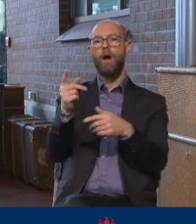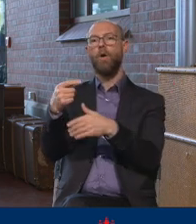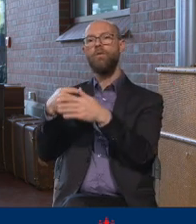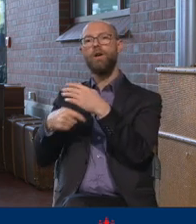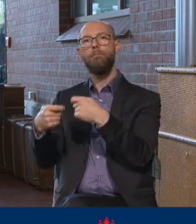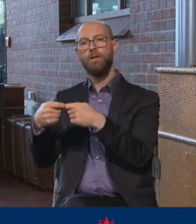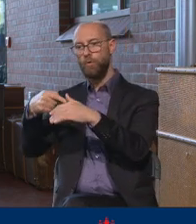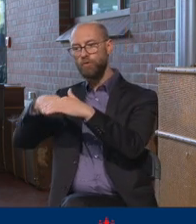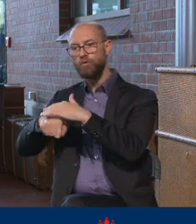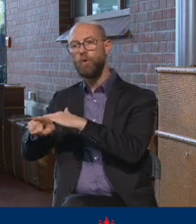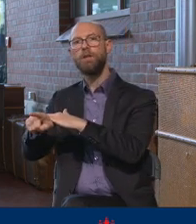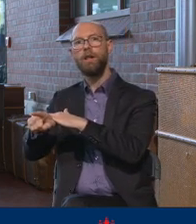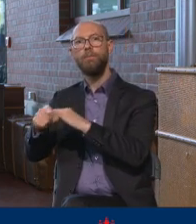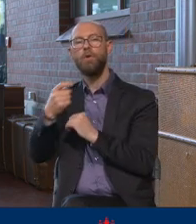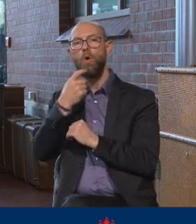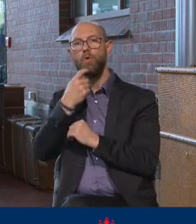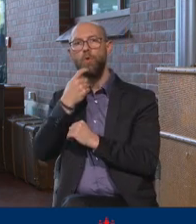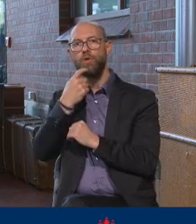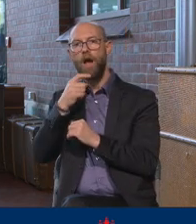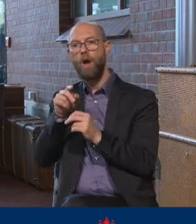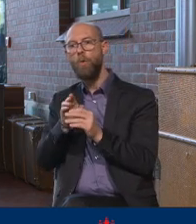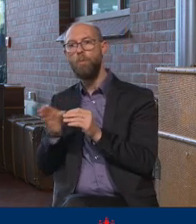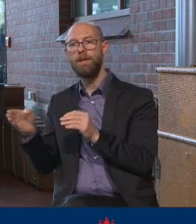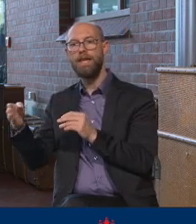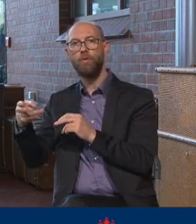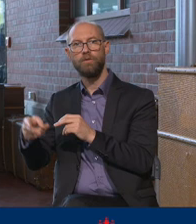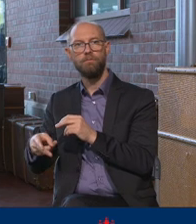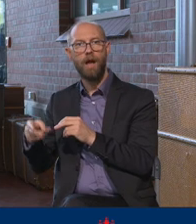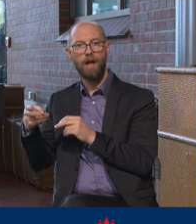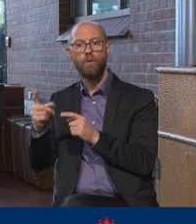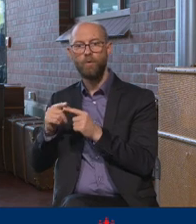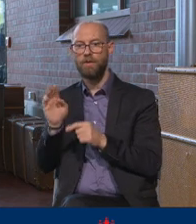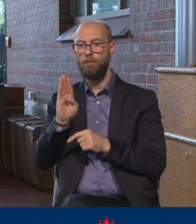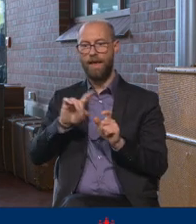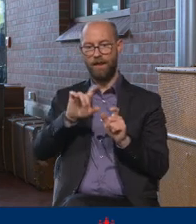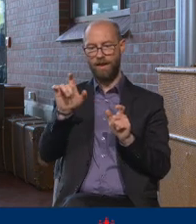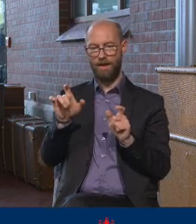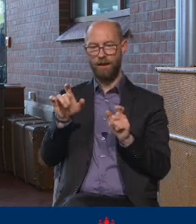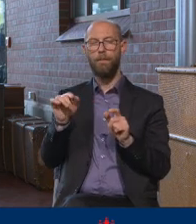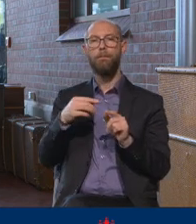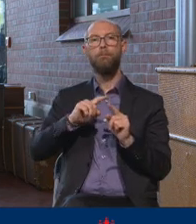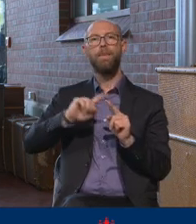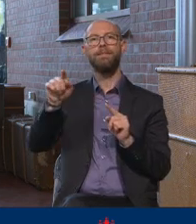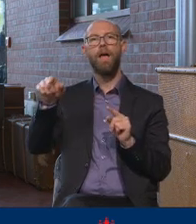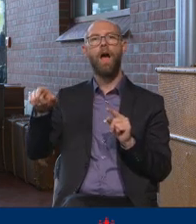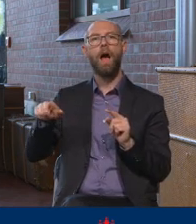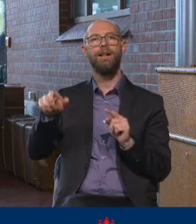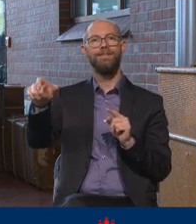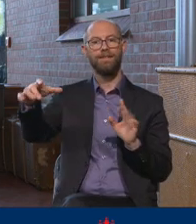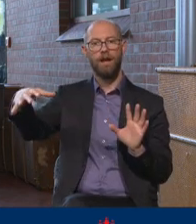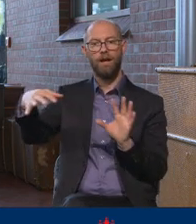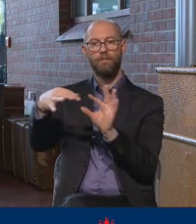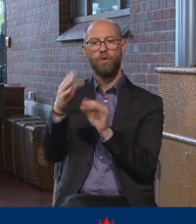brücke über die bille die letztendlich auch eine verknüpfung zur als herrschaft über einen grünzug